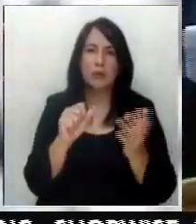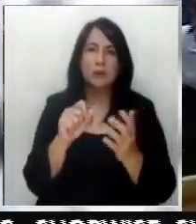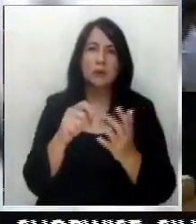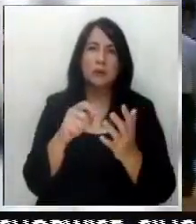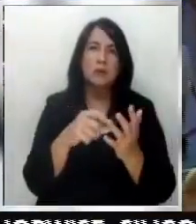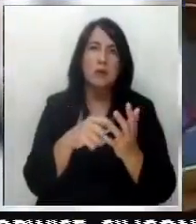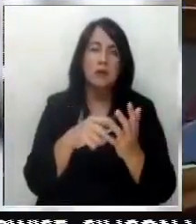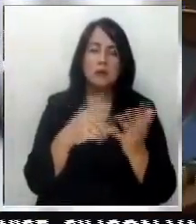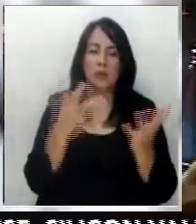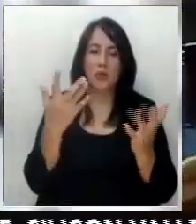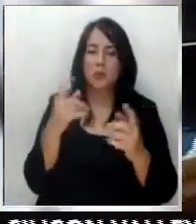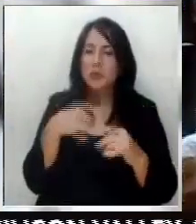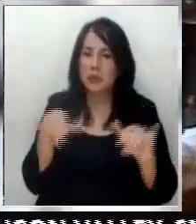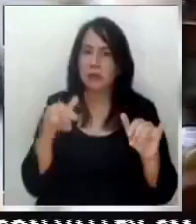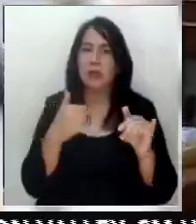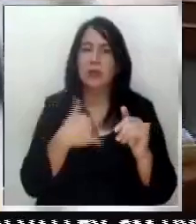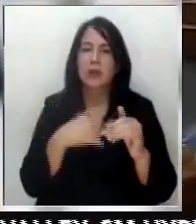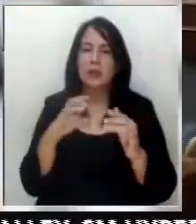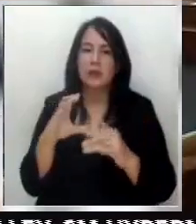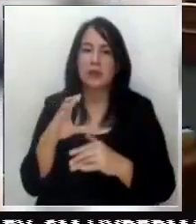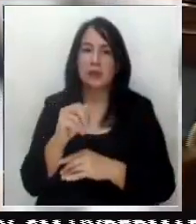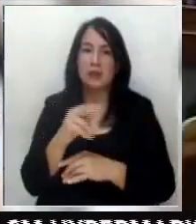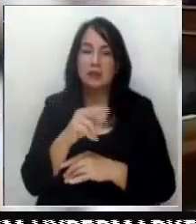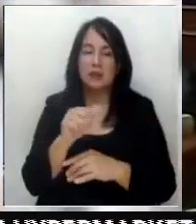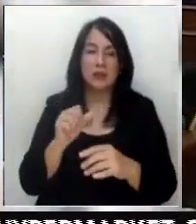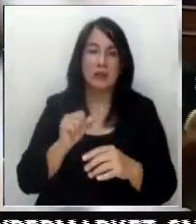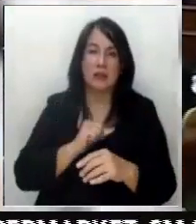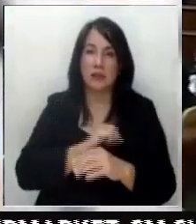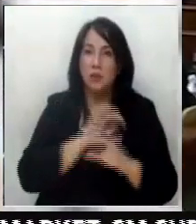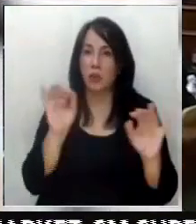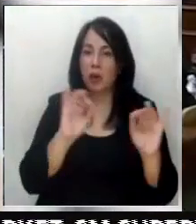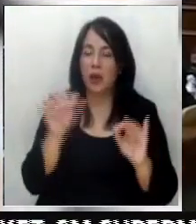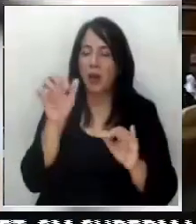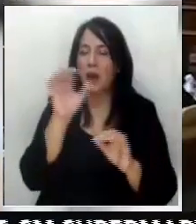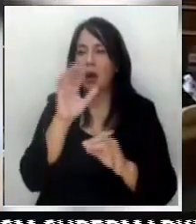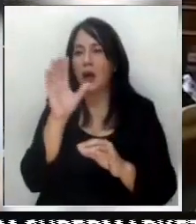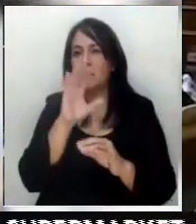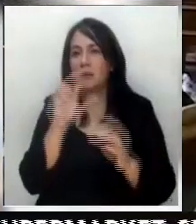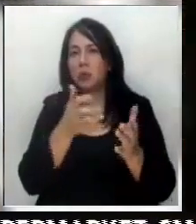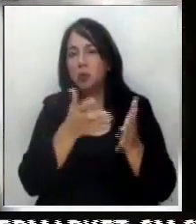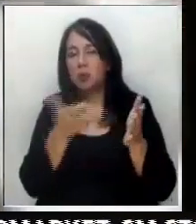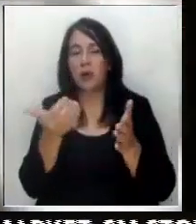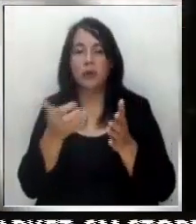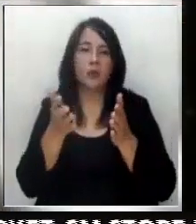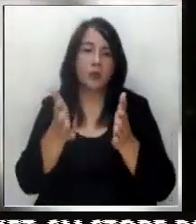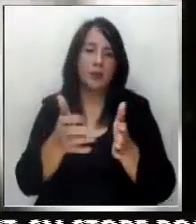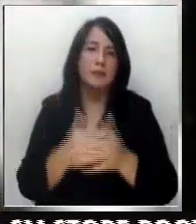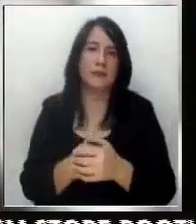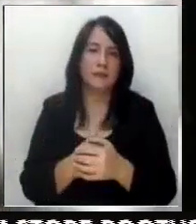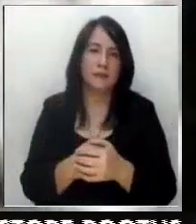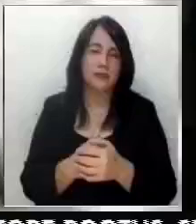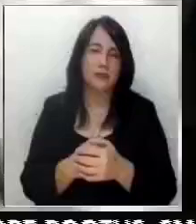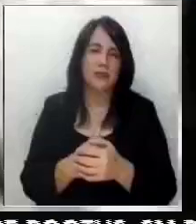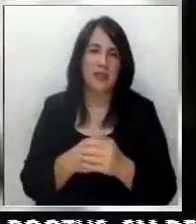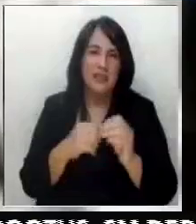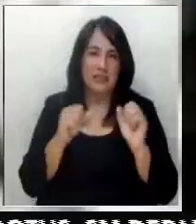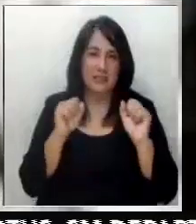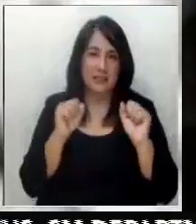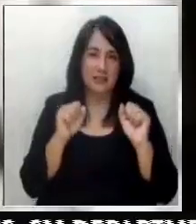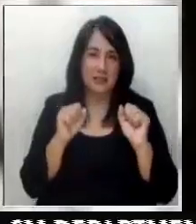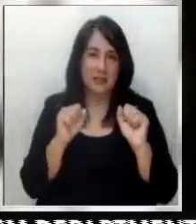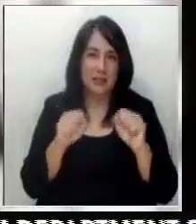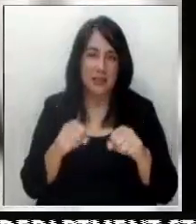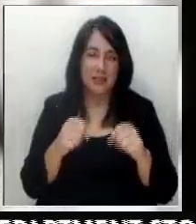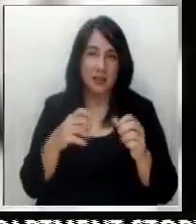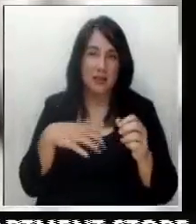raw umuusad ang tsa-tsa sa Senado, maghahanap daw ang Kamara ng ibang paraan. Sir, kaya po i-push ng House yung